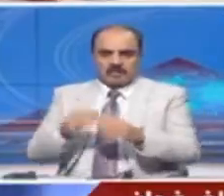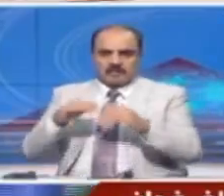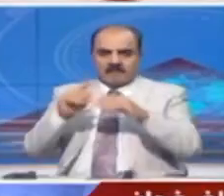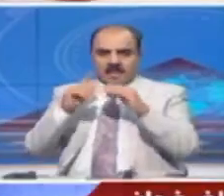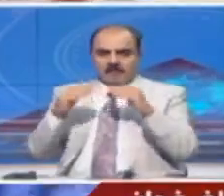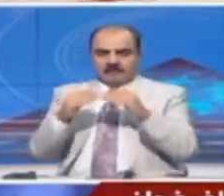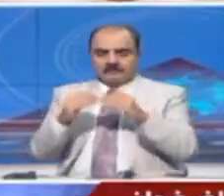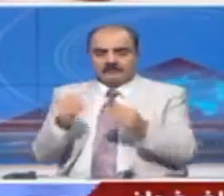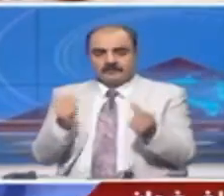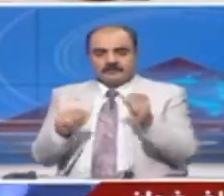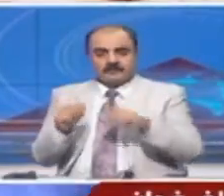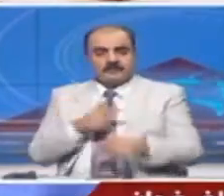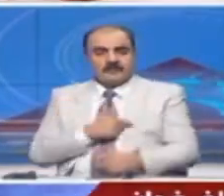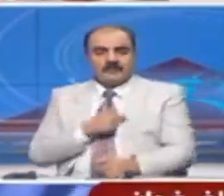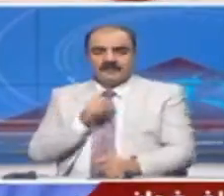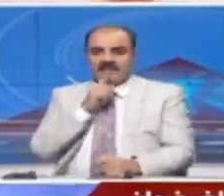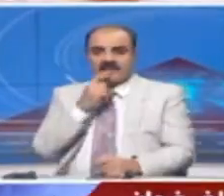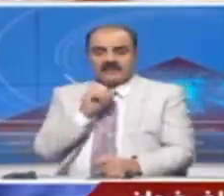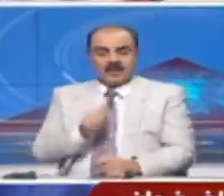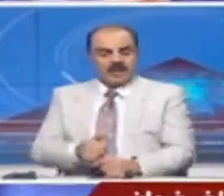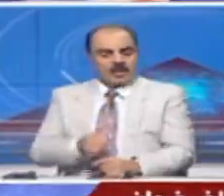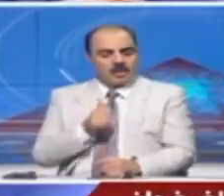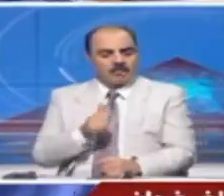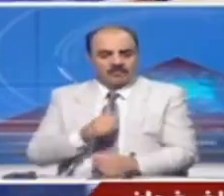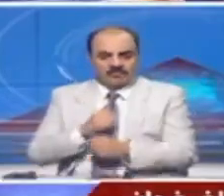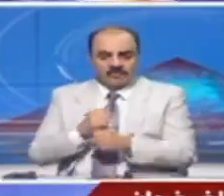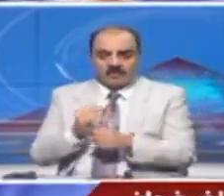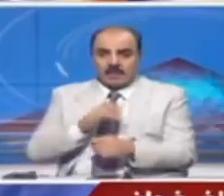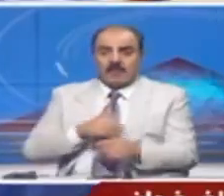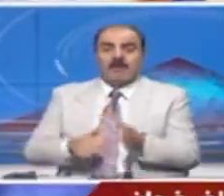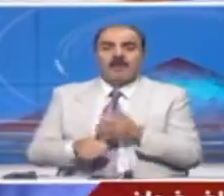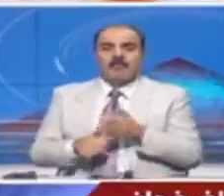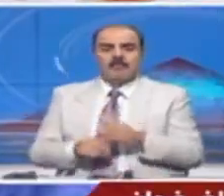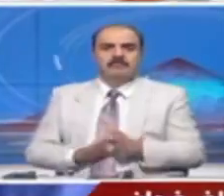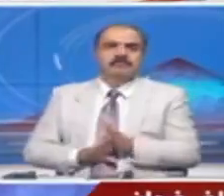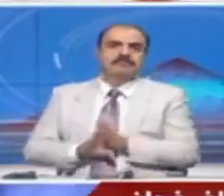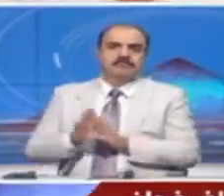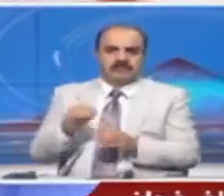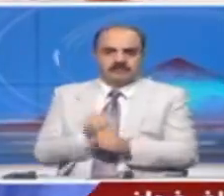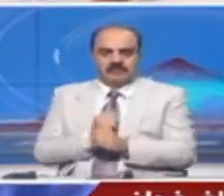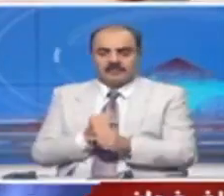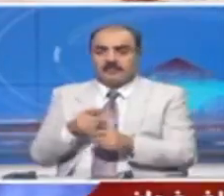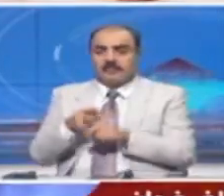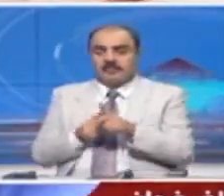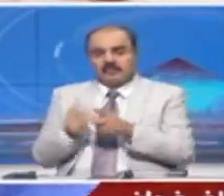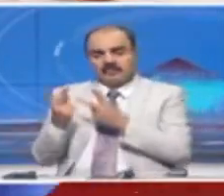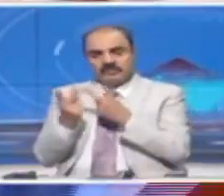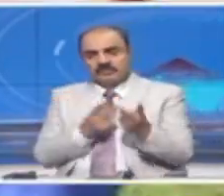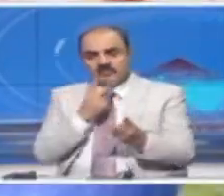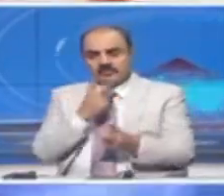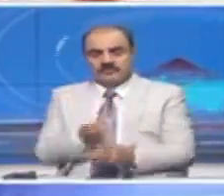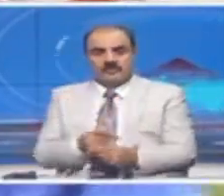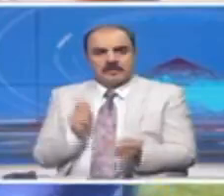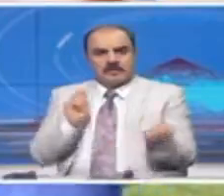فاكسيرا التي تمثل طفرة طبية مصرية على مستوى الشرق الأوسط وإفريقيا. وتأتي زيارة رئيس مجلس الوزراء